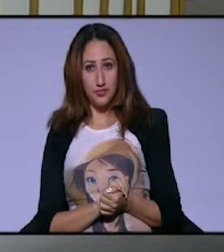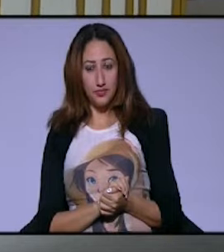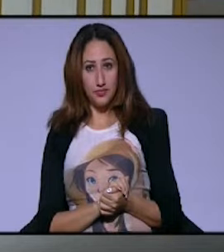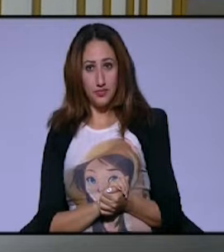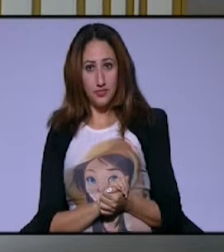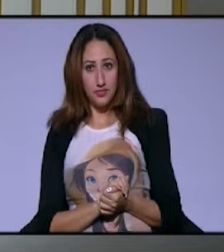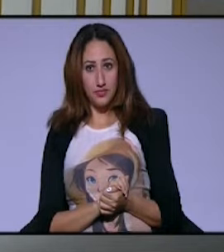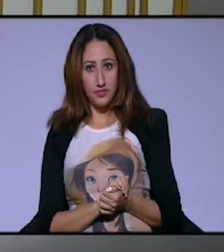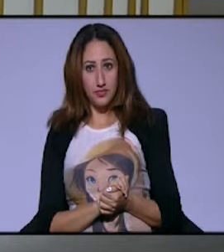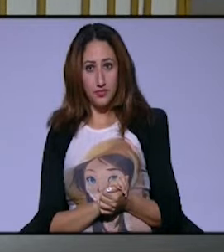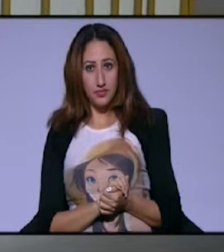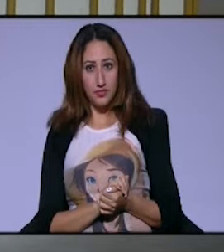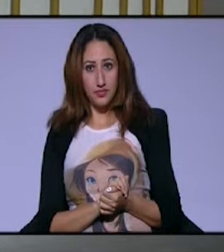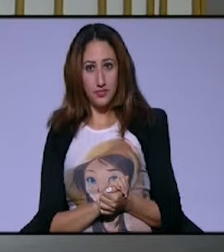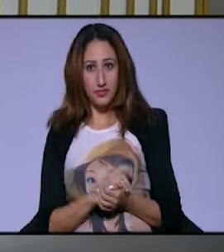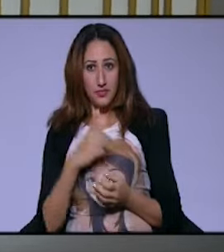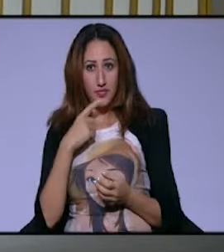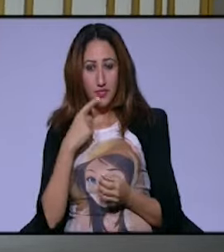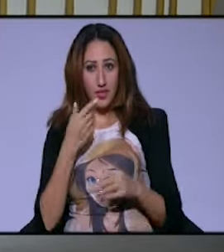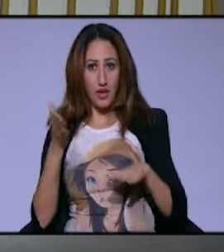لظلام عم على